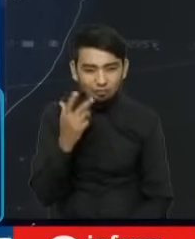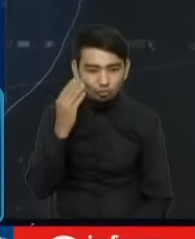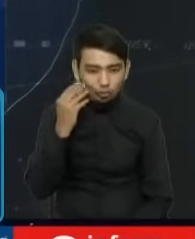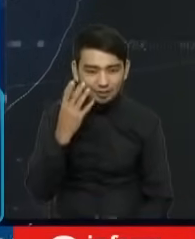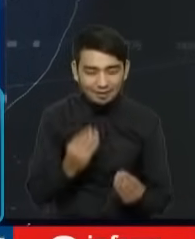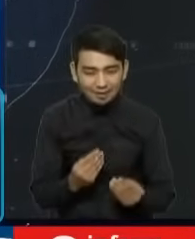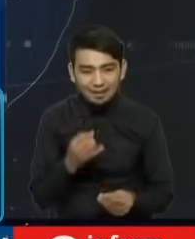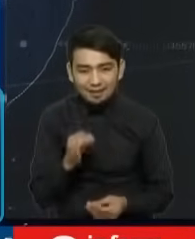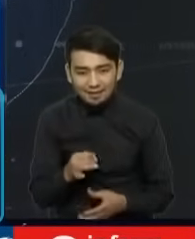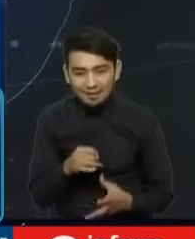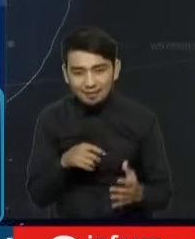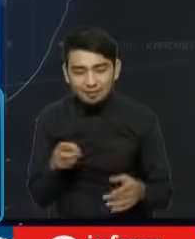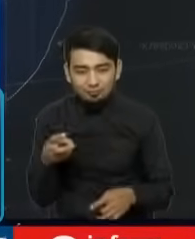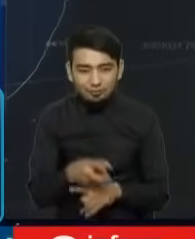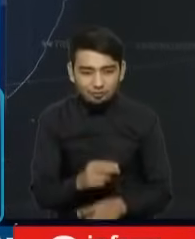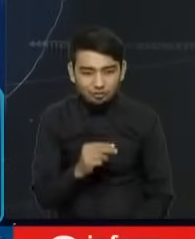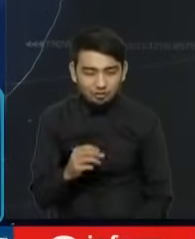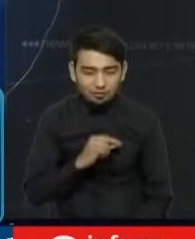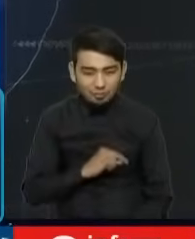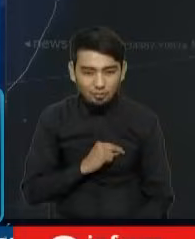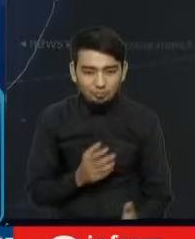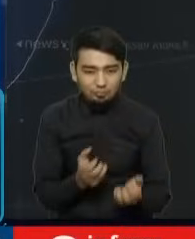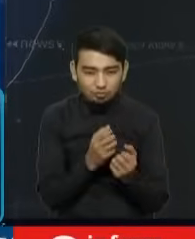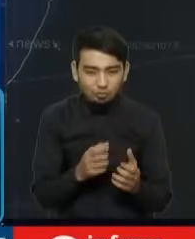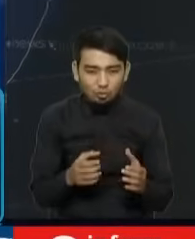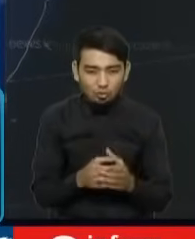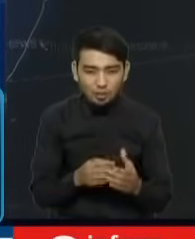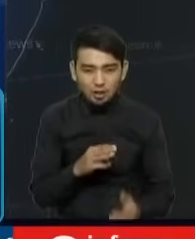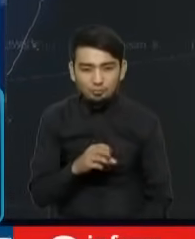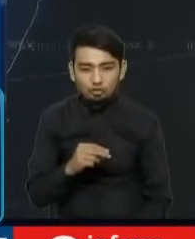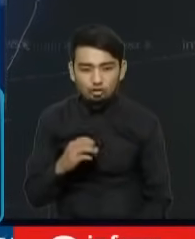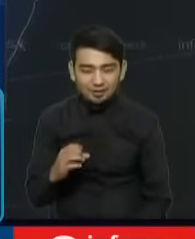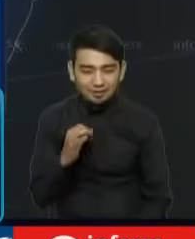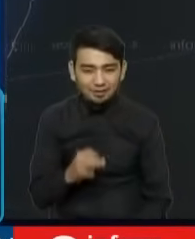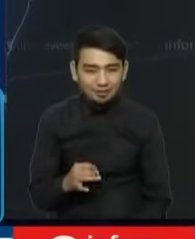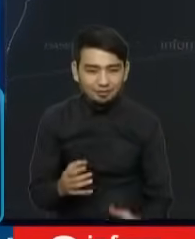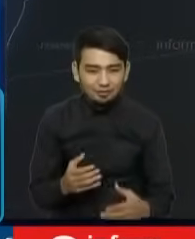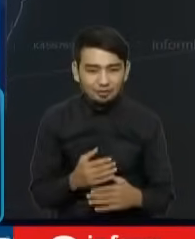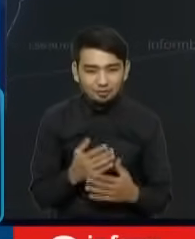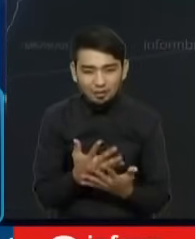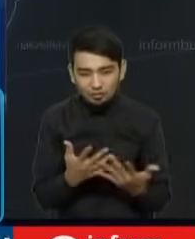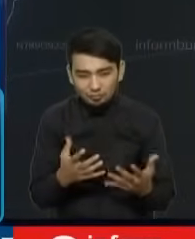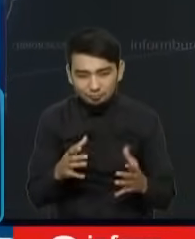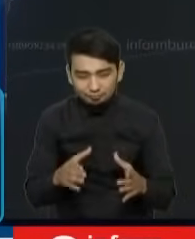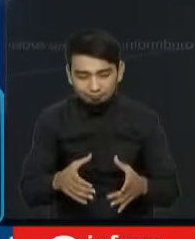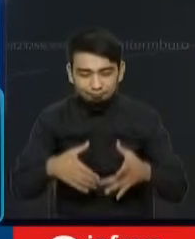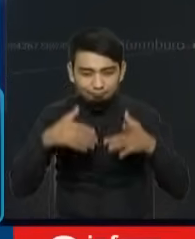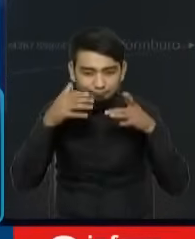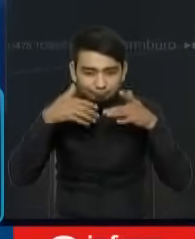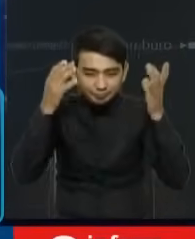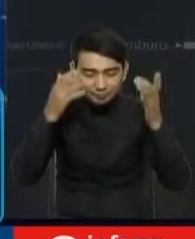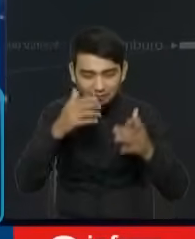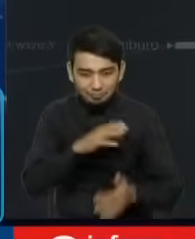На место происшествия прибыли спасатели оперативно-спасательного отряда МЧС. С помощью шансовых инструментов аккуратно сняли пластиковый